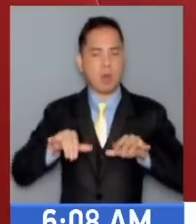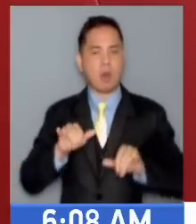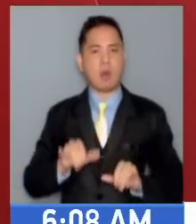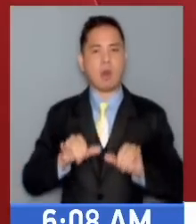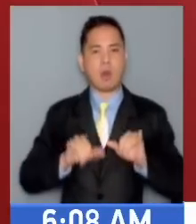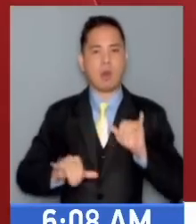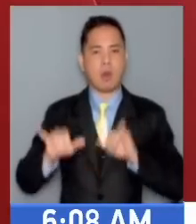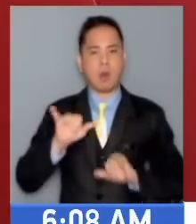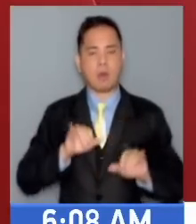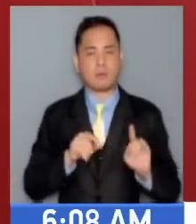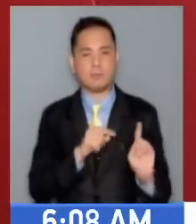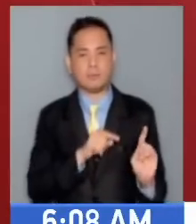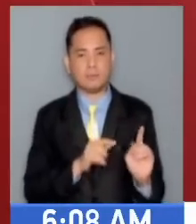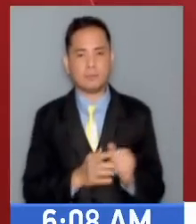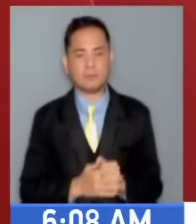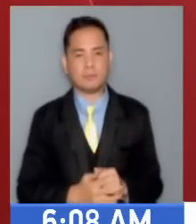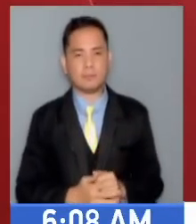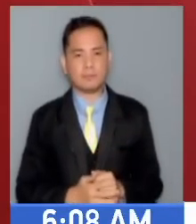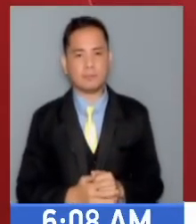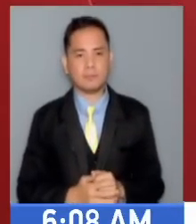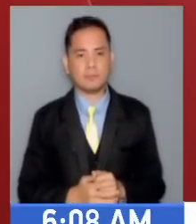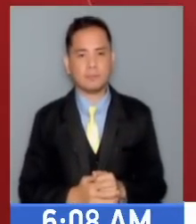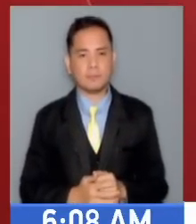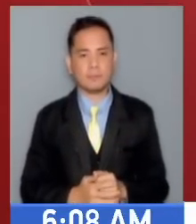daan nga wa maapil sa benching.